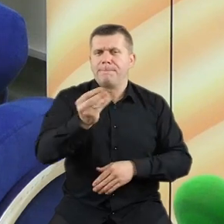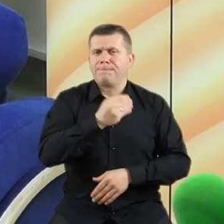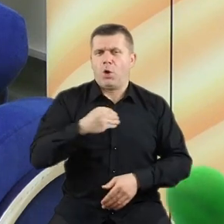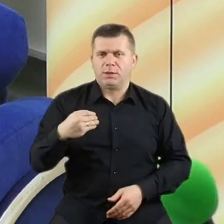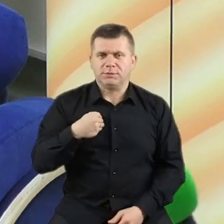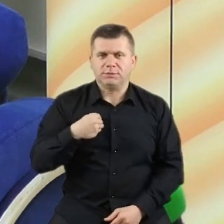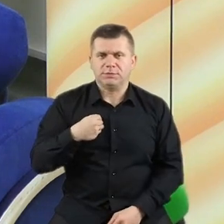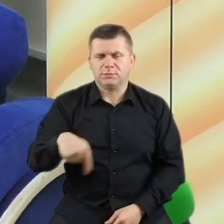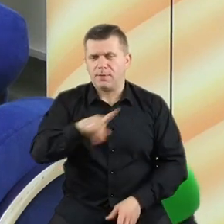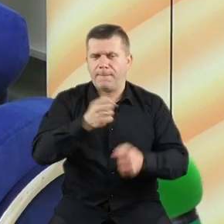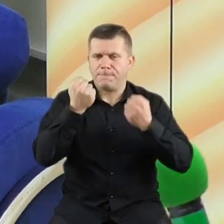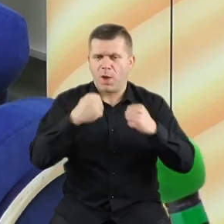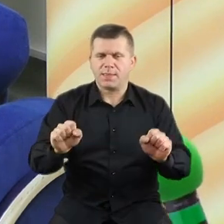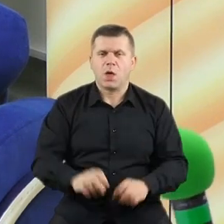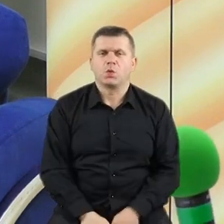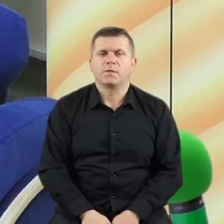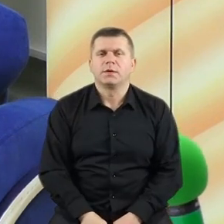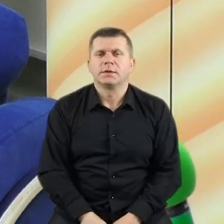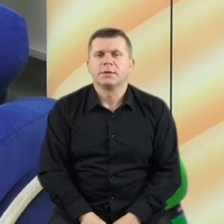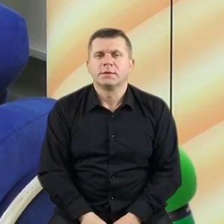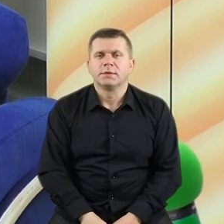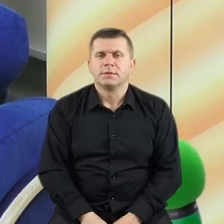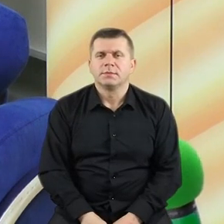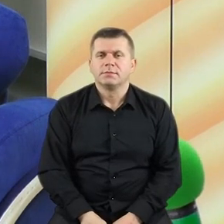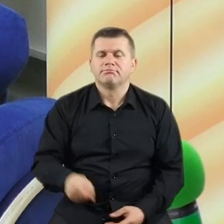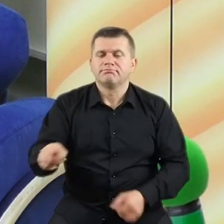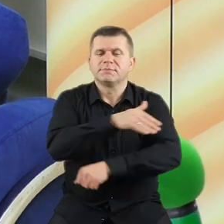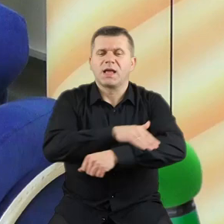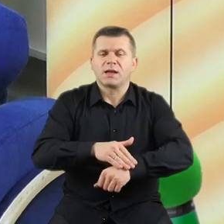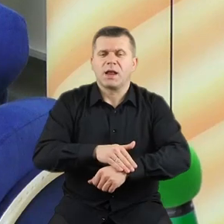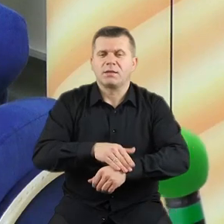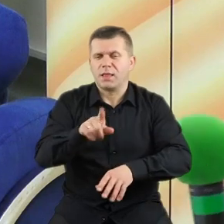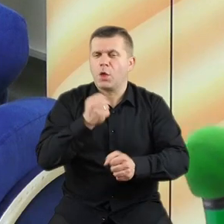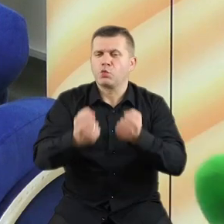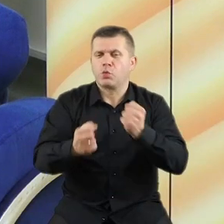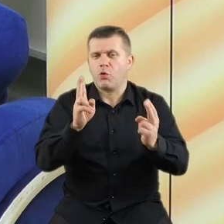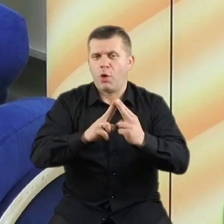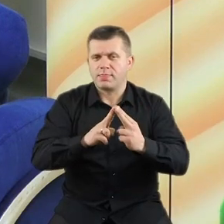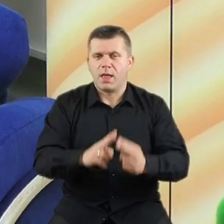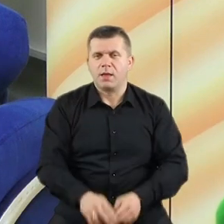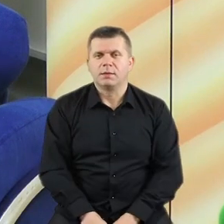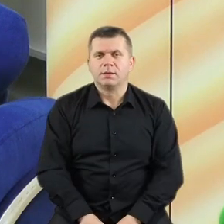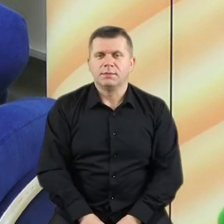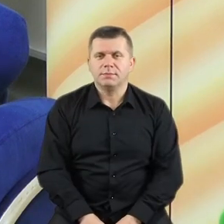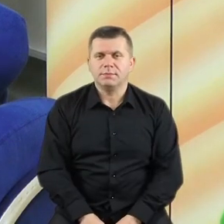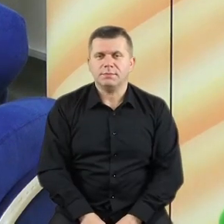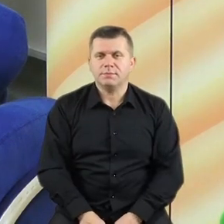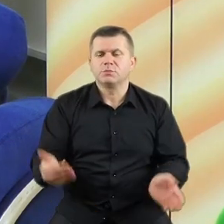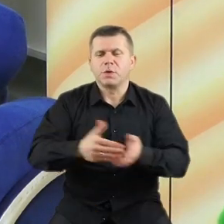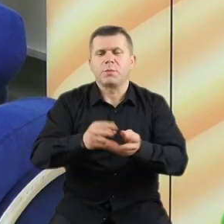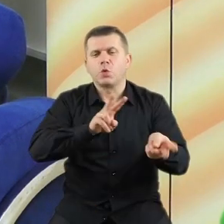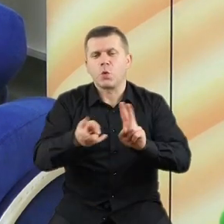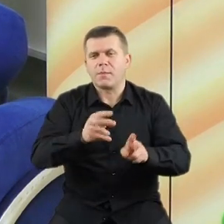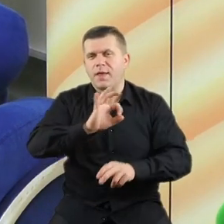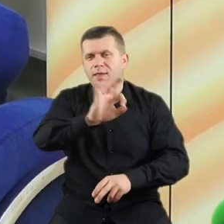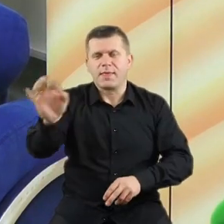polskich bohaterów, bo z tymi zagranicznymi potem może jest trudniejszy kontakt. Zresztą to trzeba